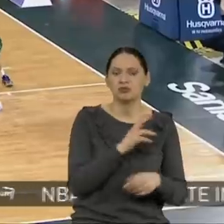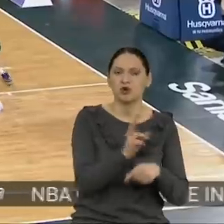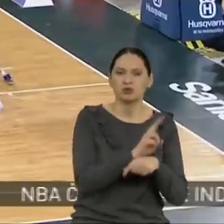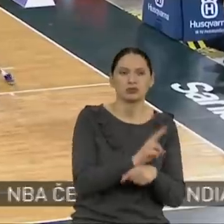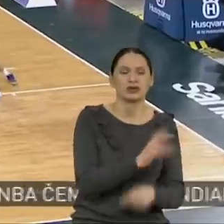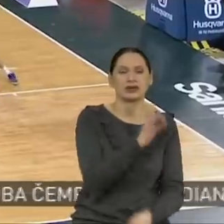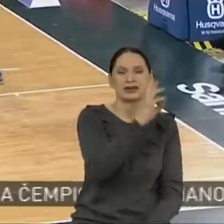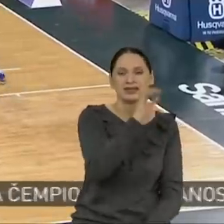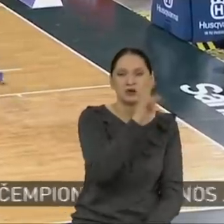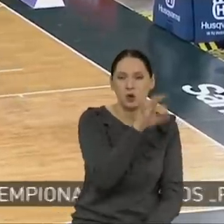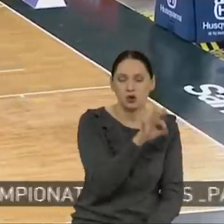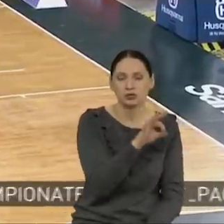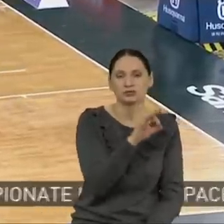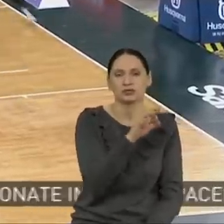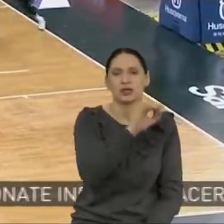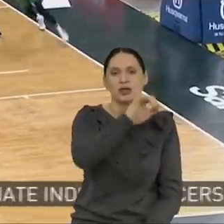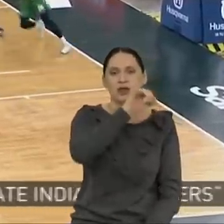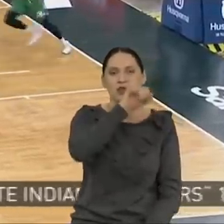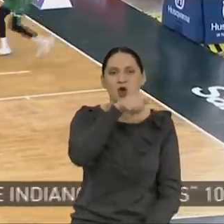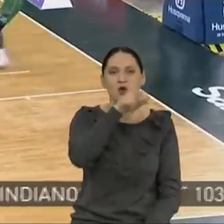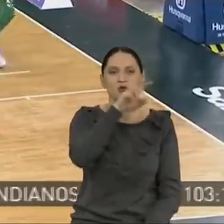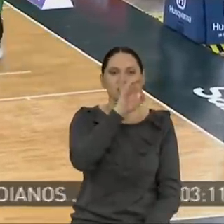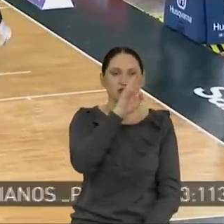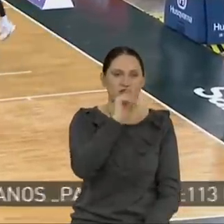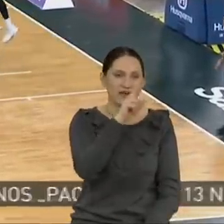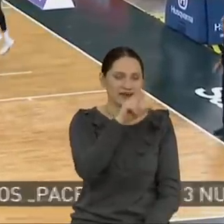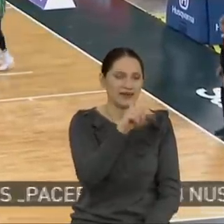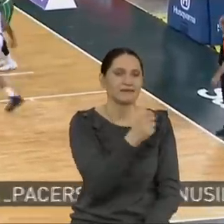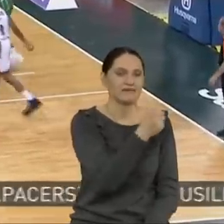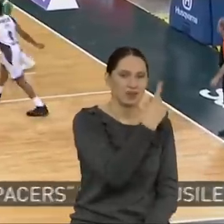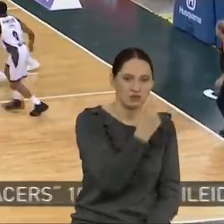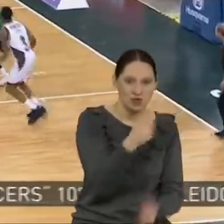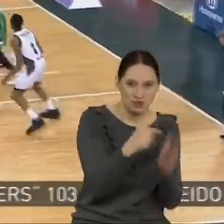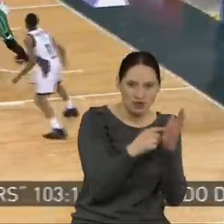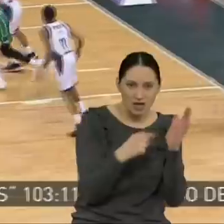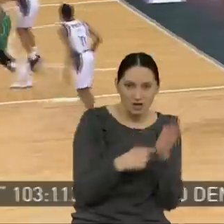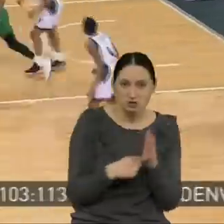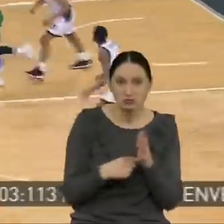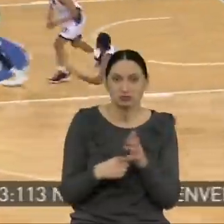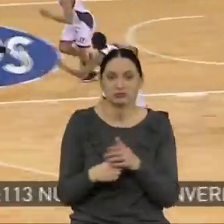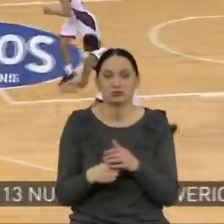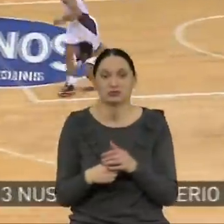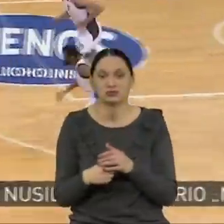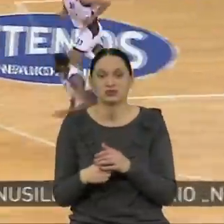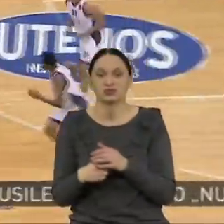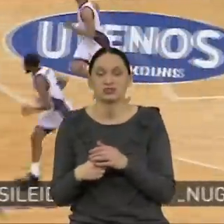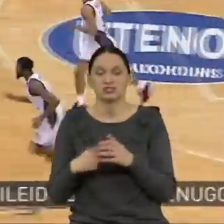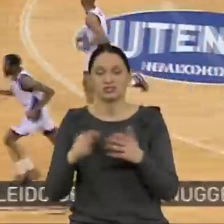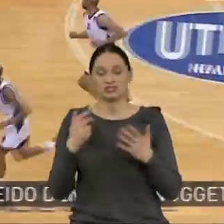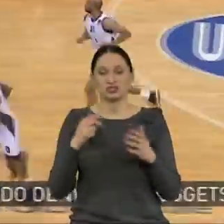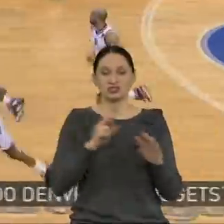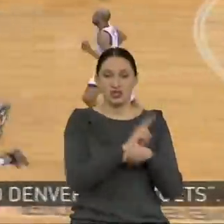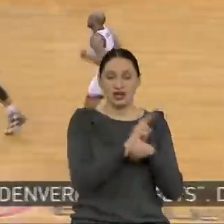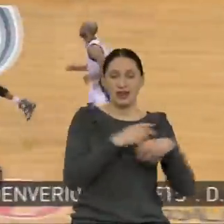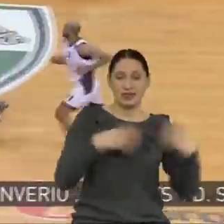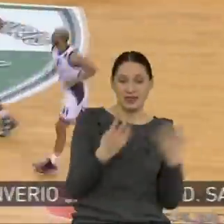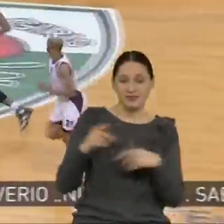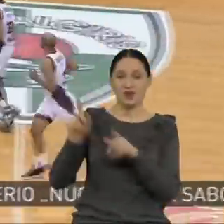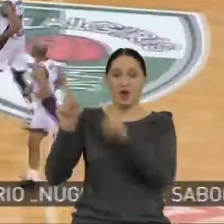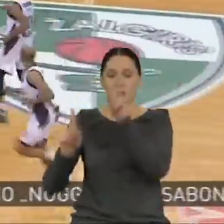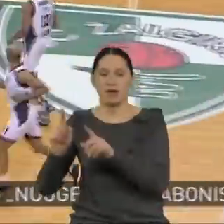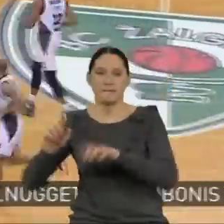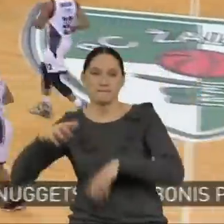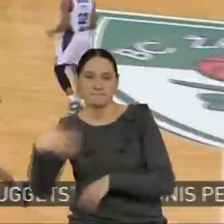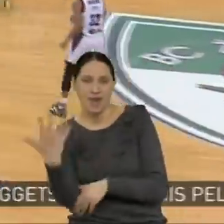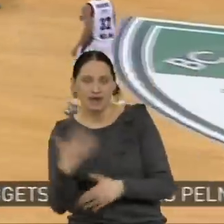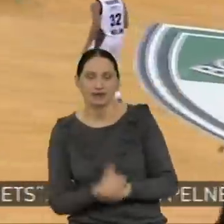Marius Grigonis ir Čioprielo Vernas. Milano klubas Eurolygoje užima 5 vietą, Žalgiris kol kas 9. Kita savaitė